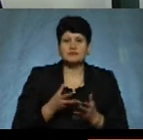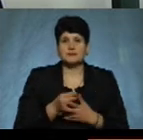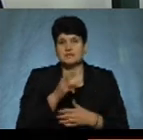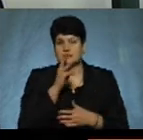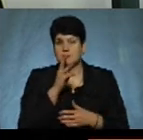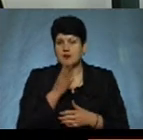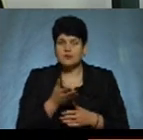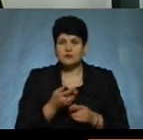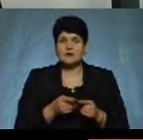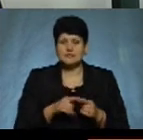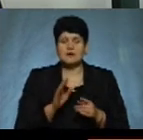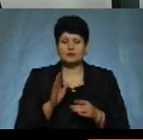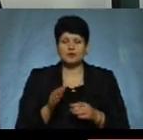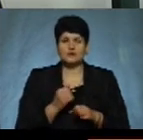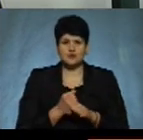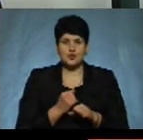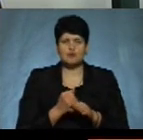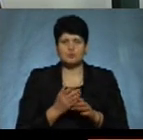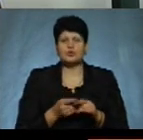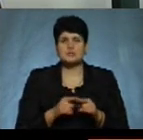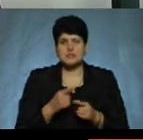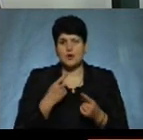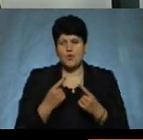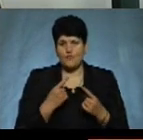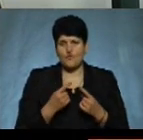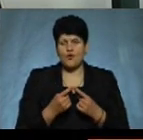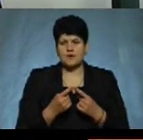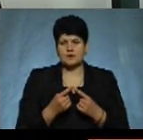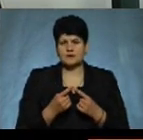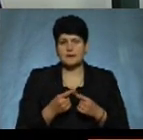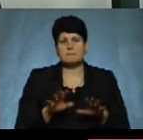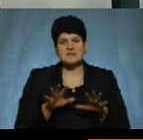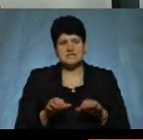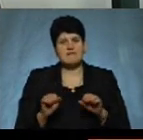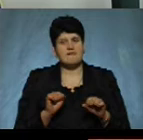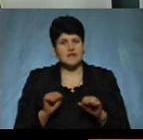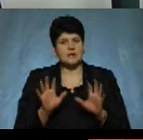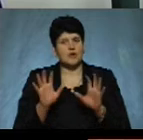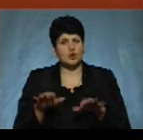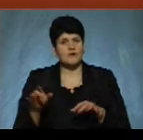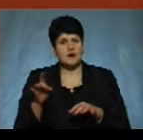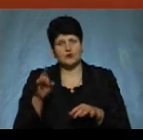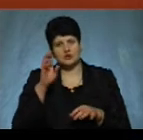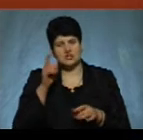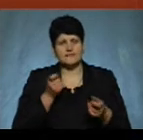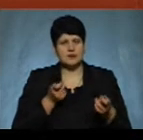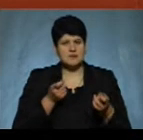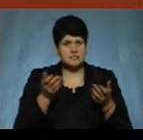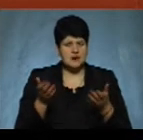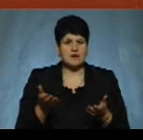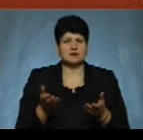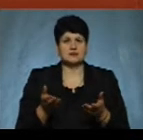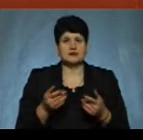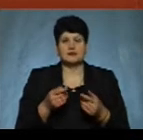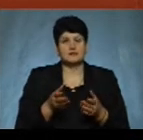заробітну плату. І це буде зроблено, про це говорить і місцева влада, голова районної державної адміністрації. Тобто